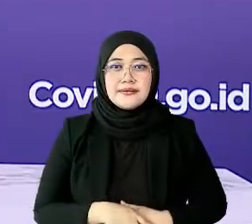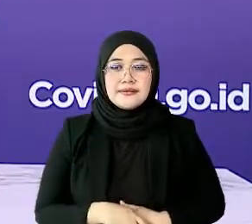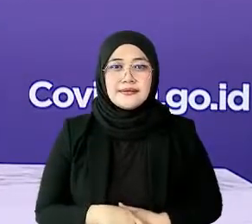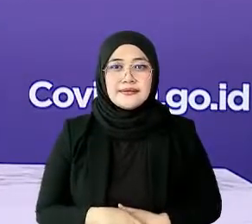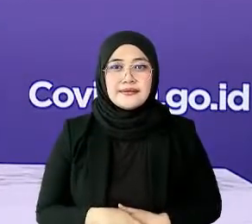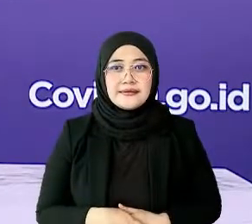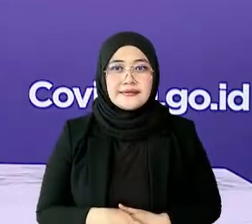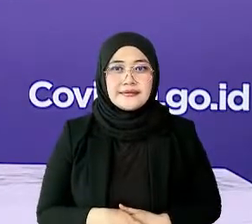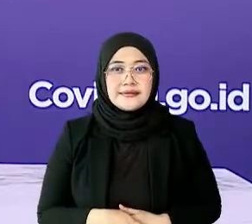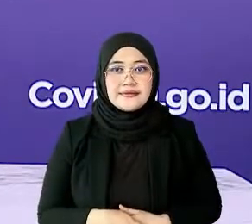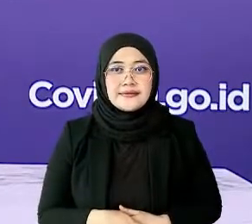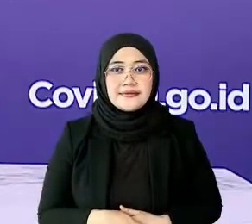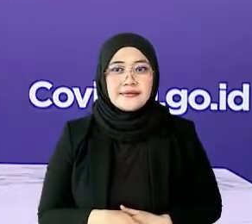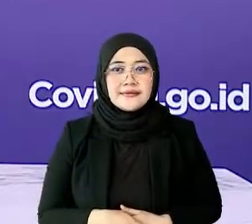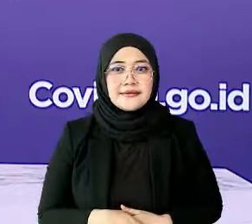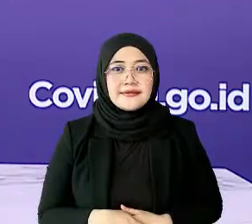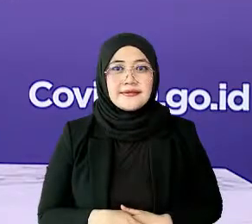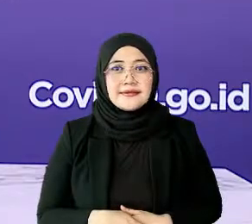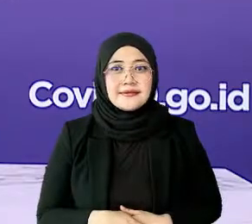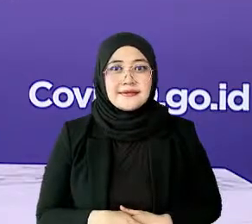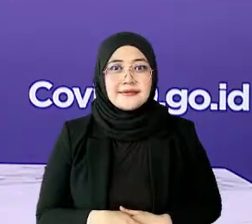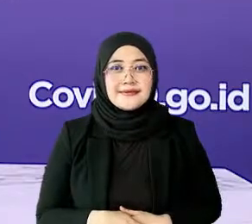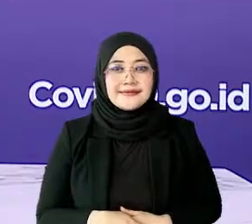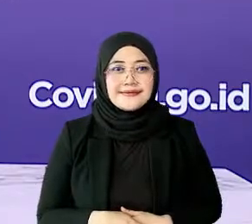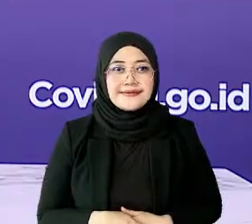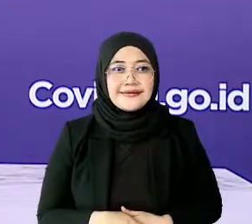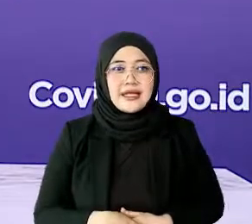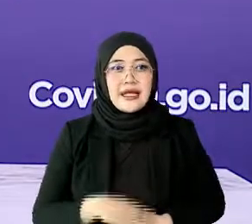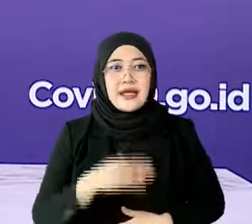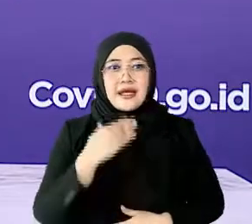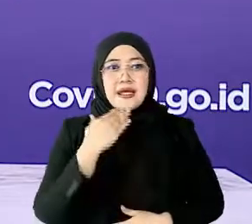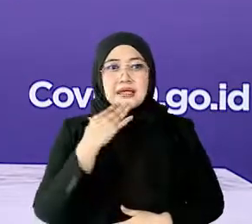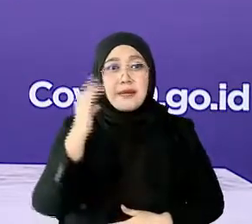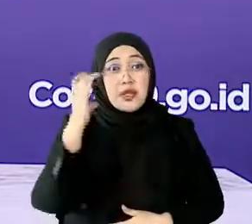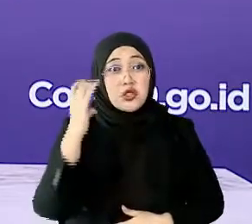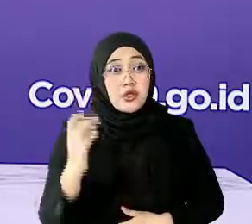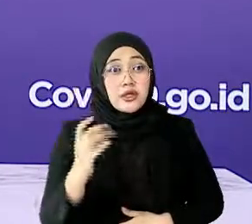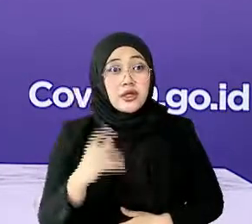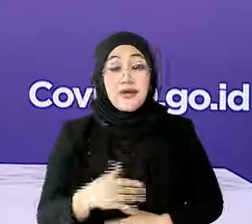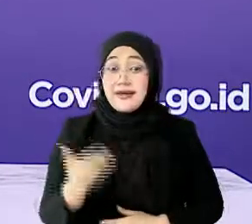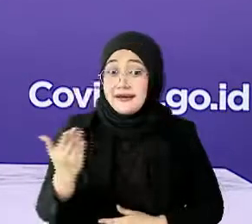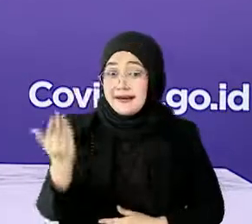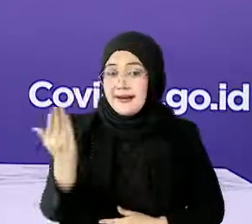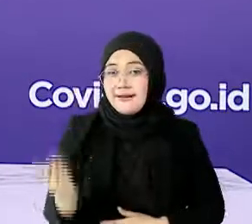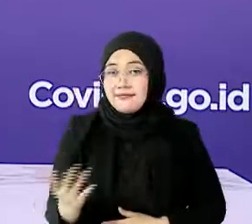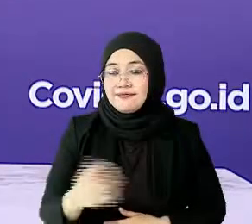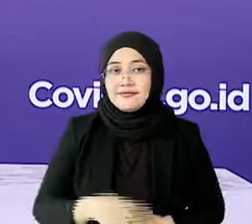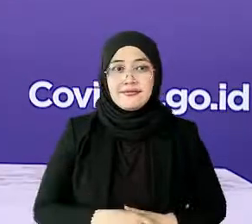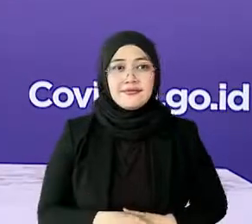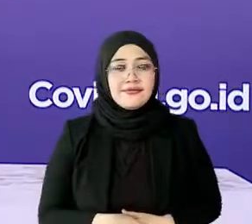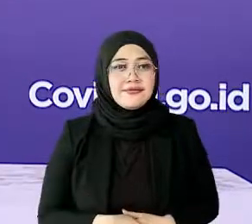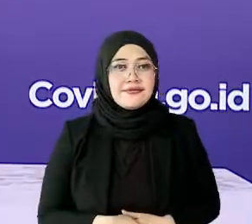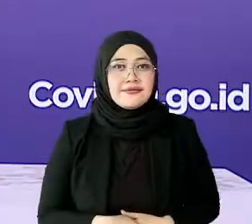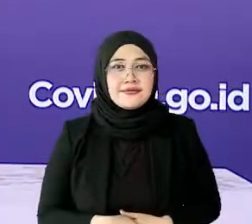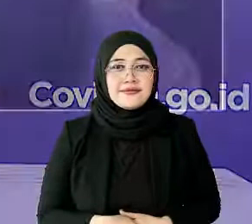di pabrik pun Ya silakan ritual Selamat sore Silakan